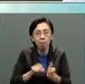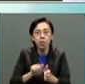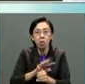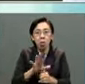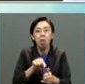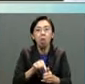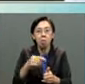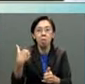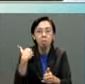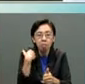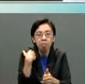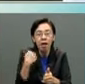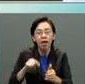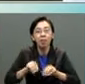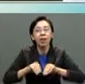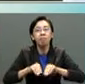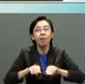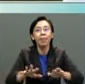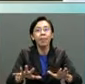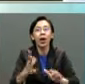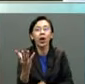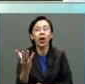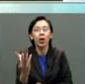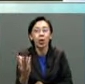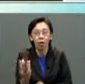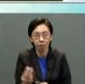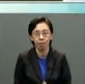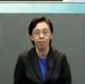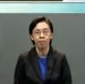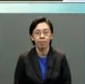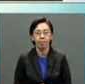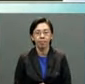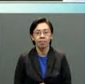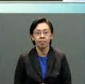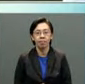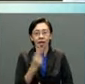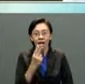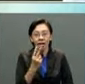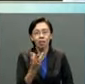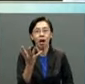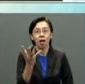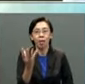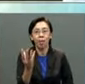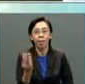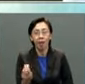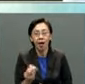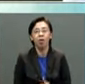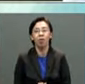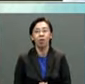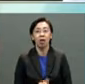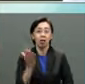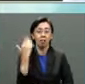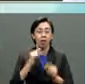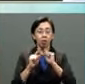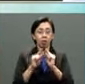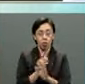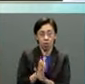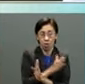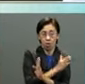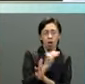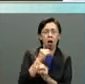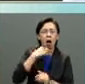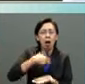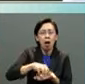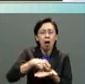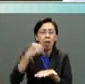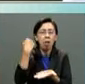ครับส่วนอื่นๆนั้นก็เห็นภาพชัดนะครับว่าลดน้อยลงไปอย่างชัดเจนสิ่งที่เราเคยคุยกันมาบ่อยๆม